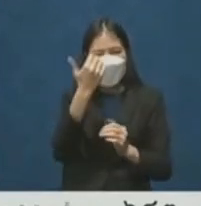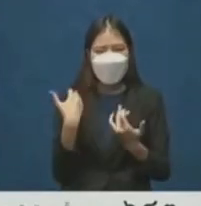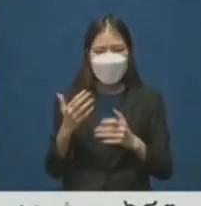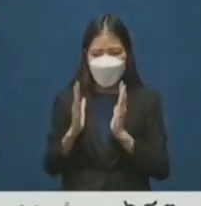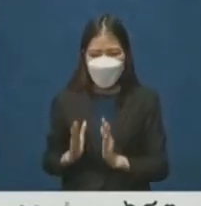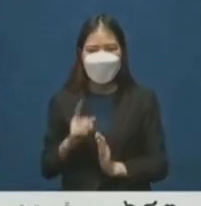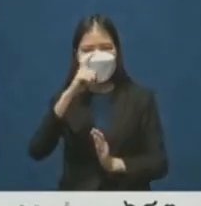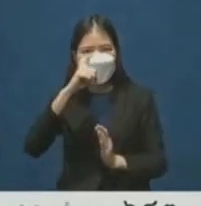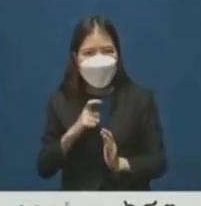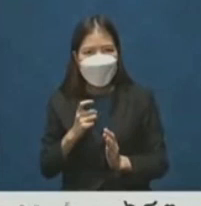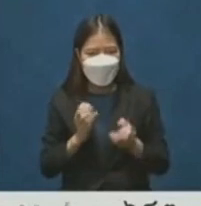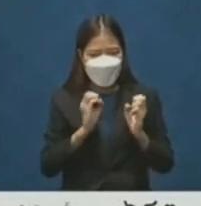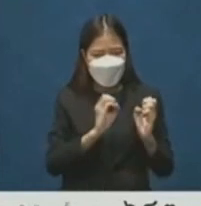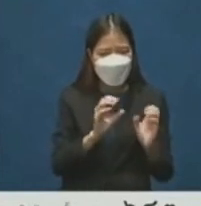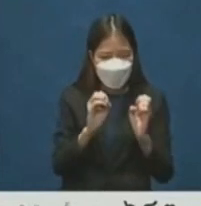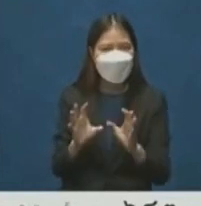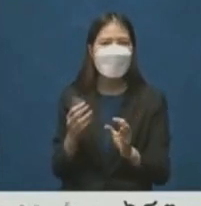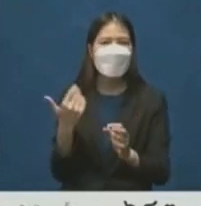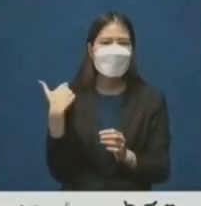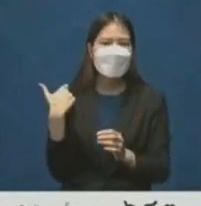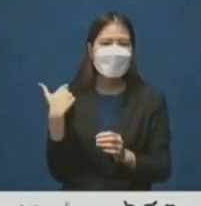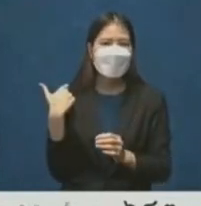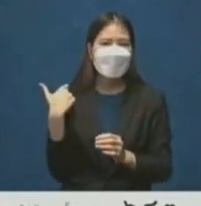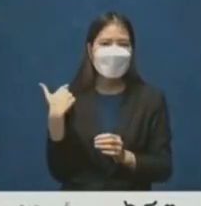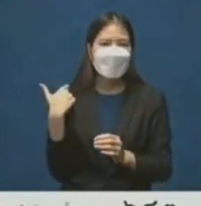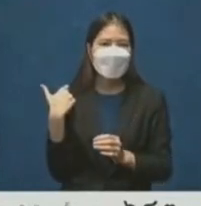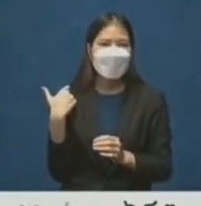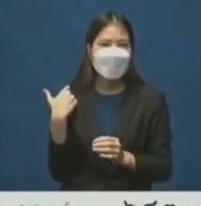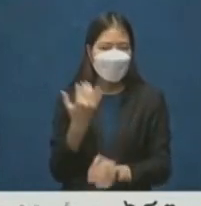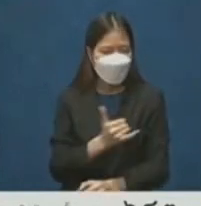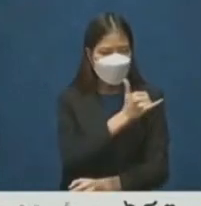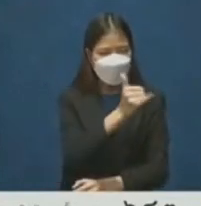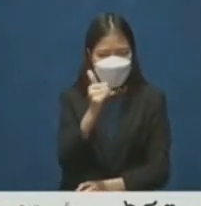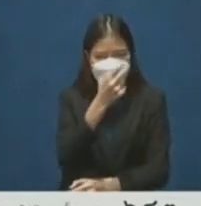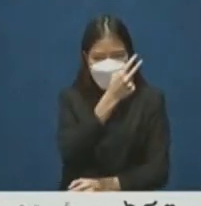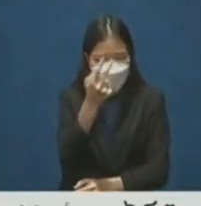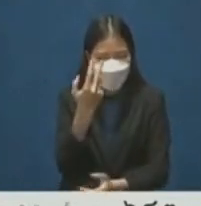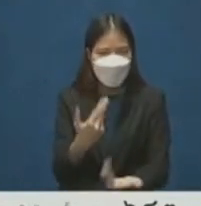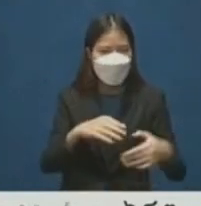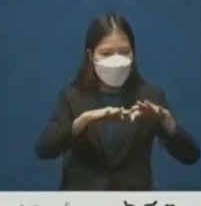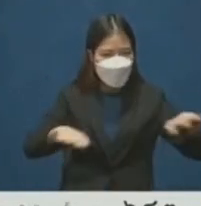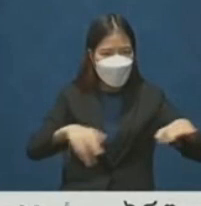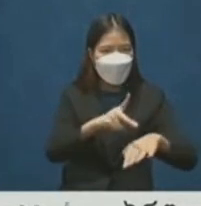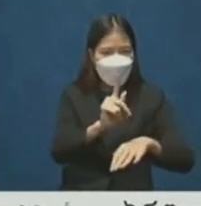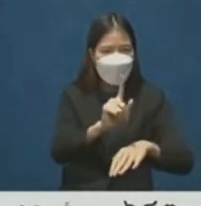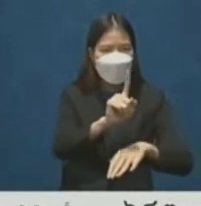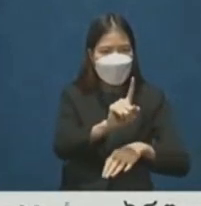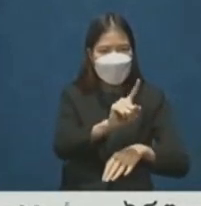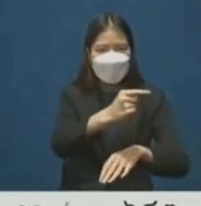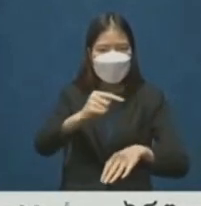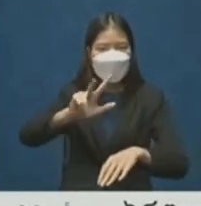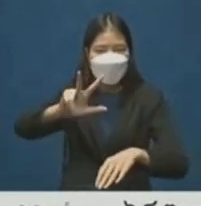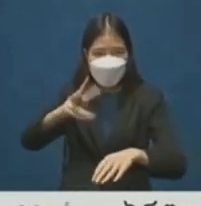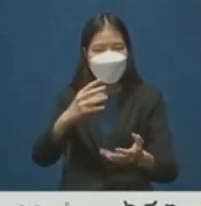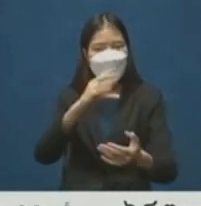ทำไมไม่จ้างคนไทยบริษัทที่เขารับจ้างสอนเนี่ยเขาสอนได้จริงๆนะครับผมไปดูงานมาแล้วเด็กป.1